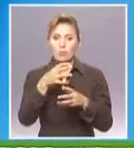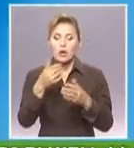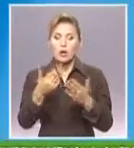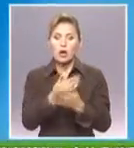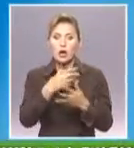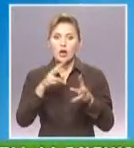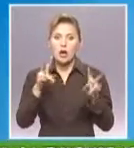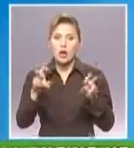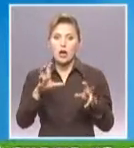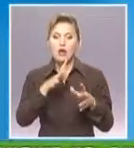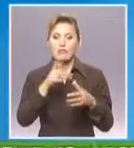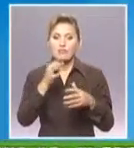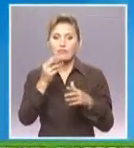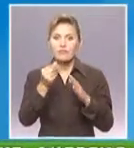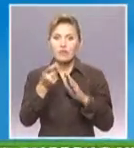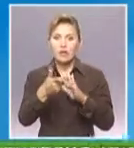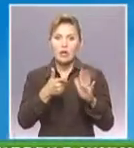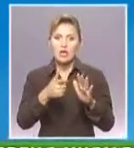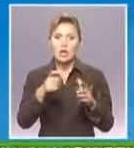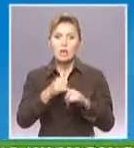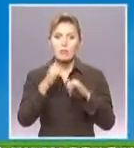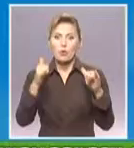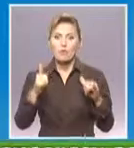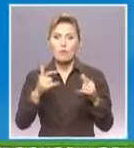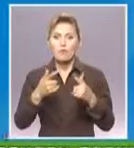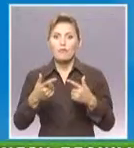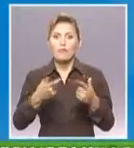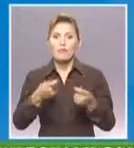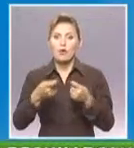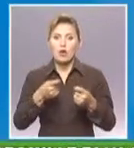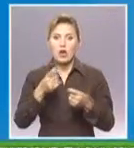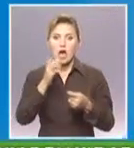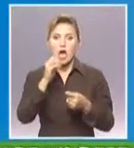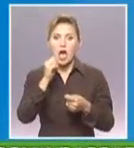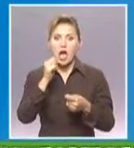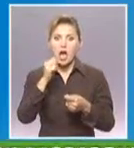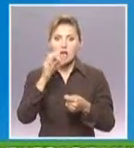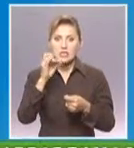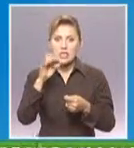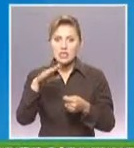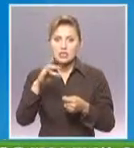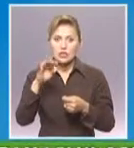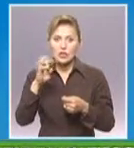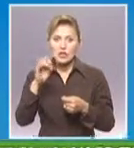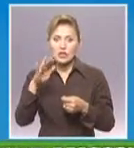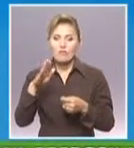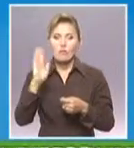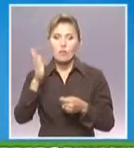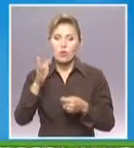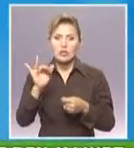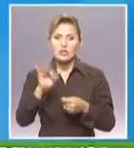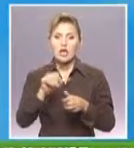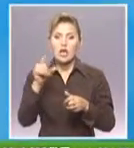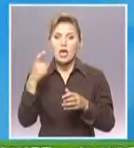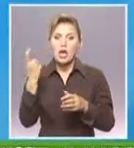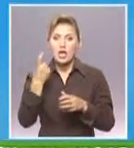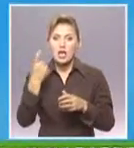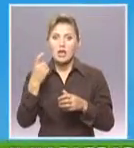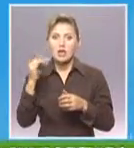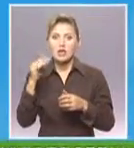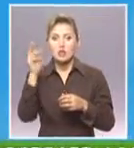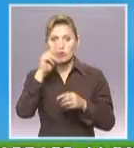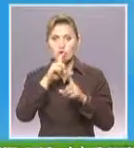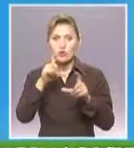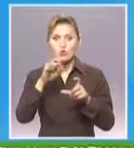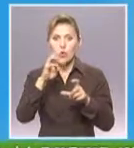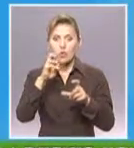жаңа атау алған инвестиция және даму жөніндегі ведомствоны басқару Әсет Исекешевқа жүктелді. Жаңа энергетика министрлігіне Владимир Школьник